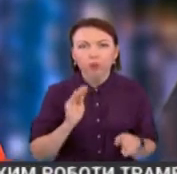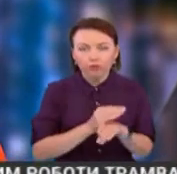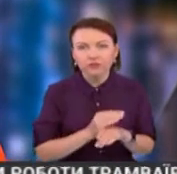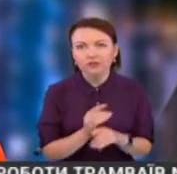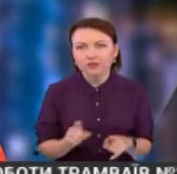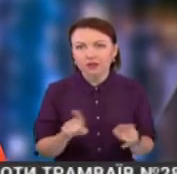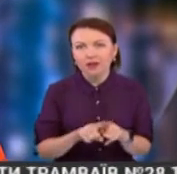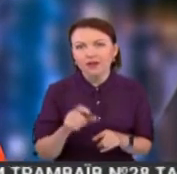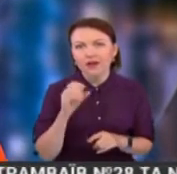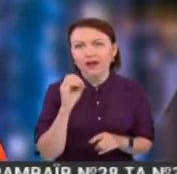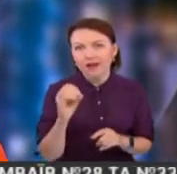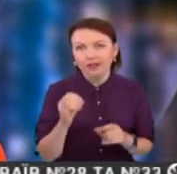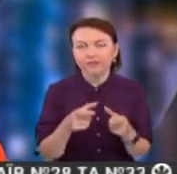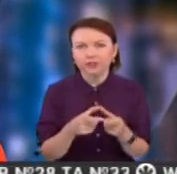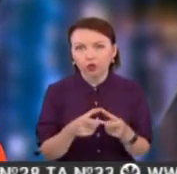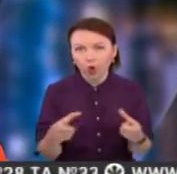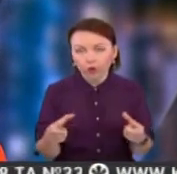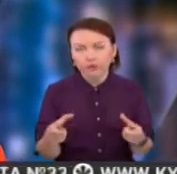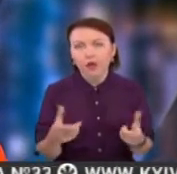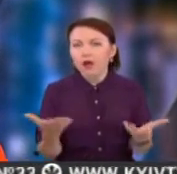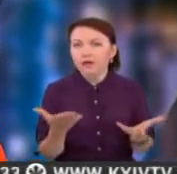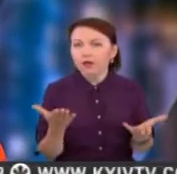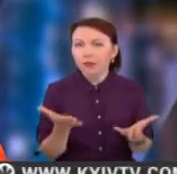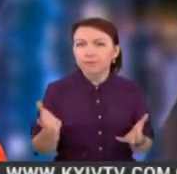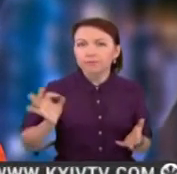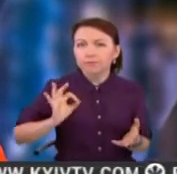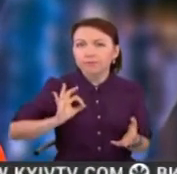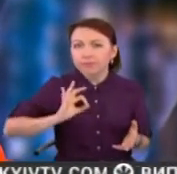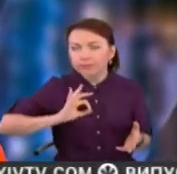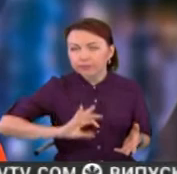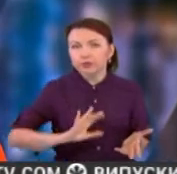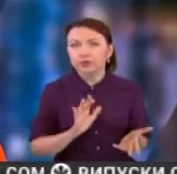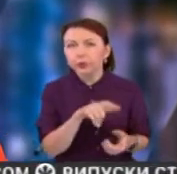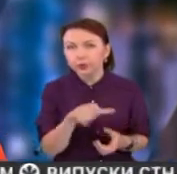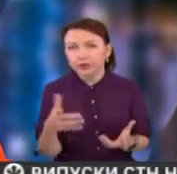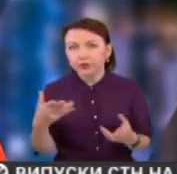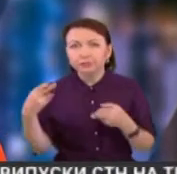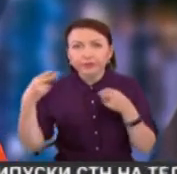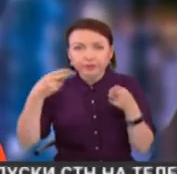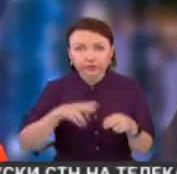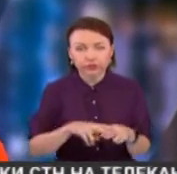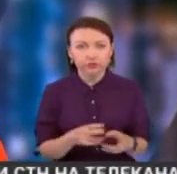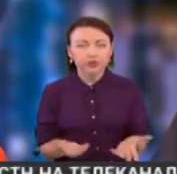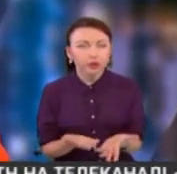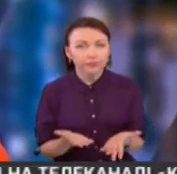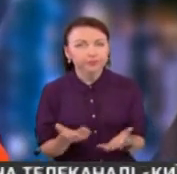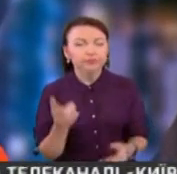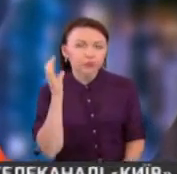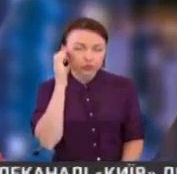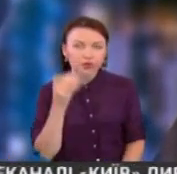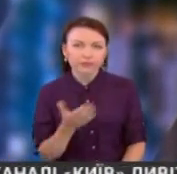так квиток, або ж яка перевага для людей, які приїздять у столицю від таких нововведень. Чуємо